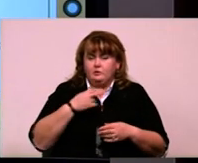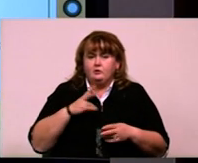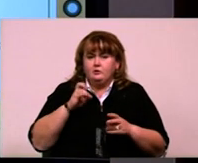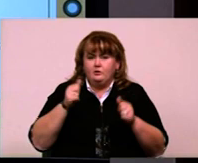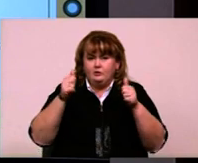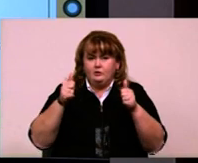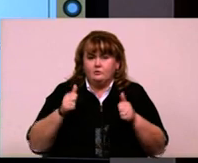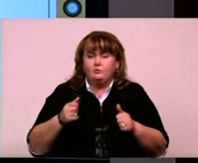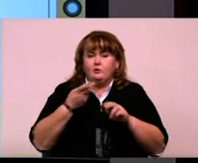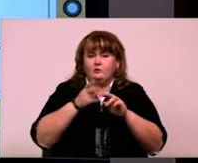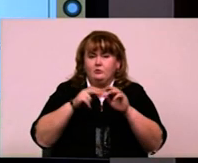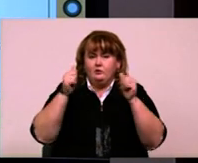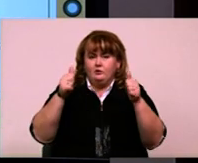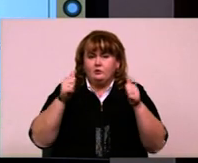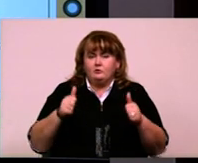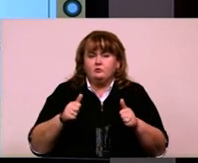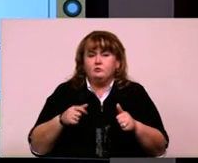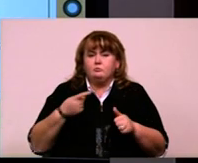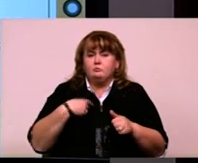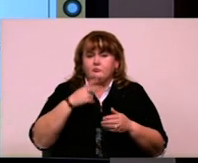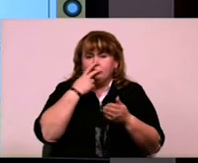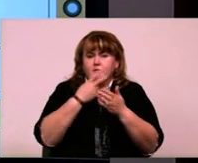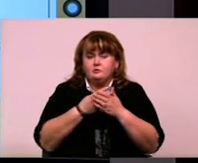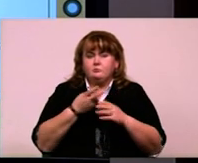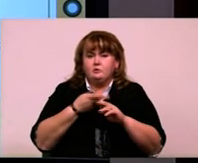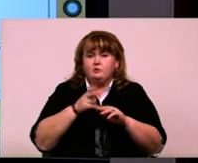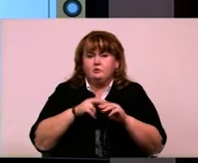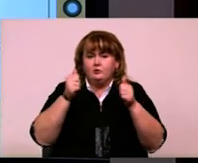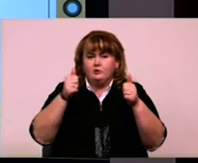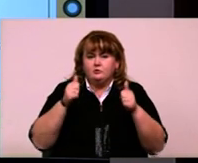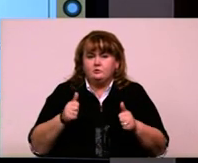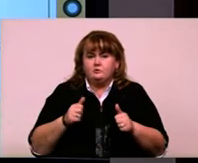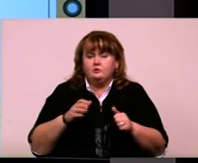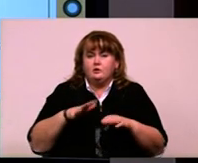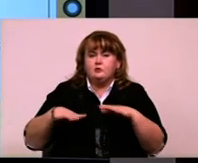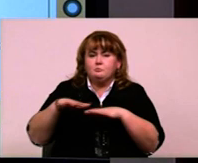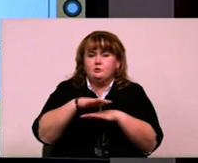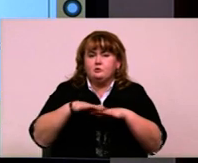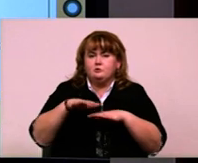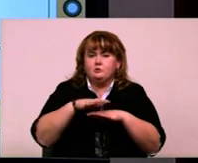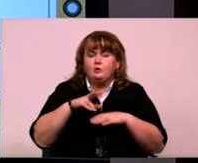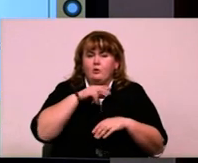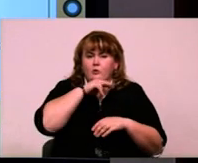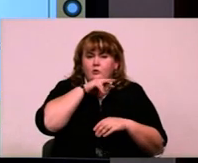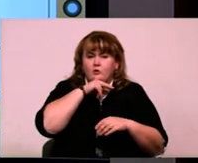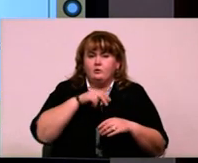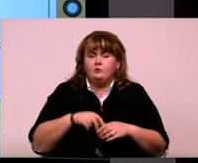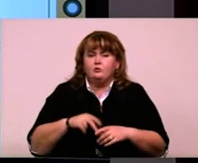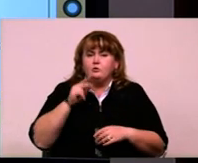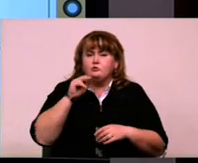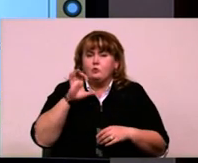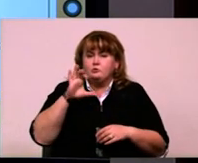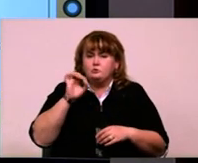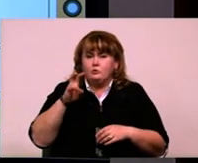карту. Данная карта, мы с вами видим на данной карте именно расположение Кореи. Чосон